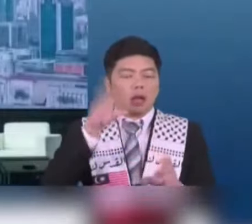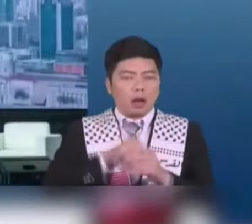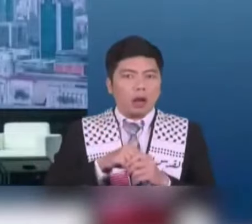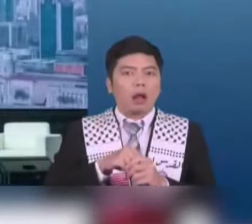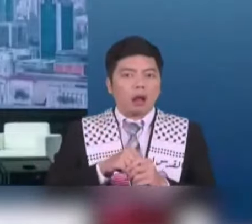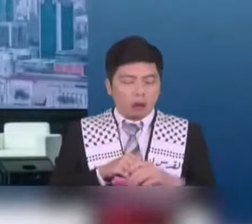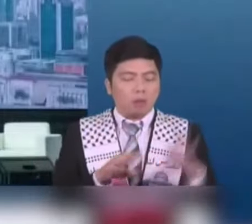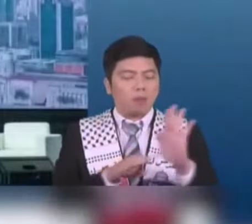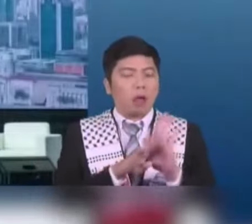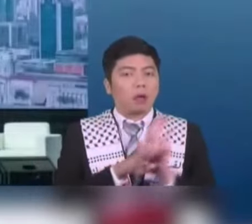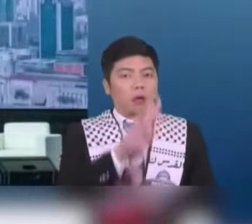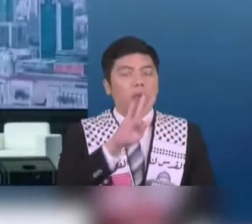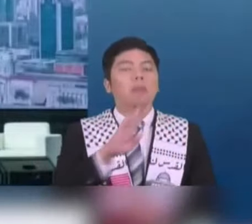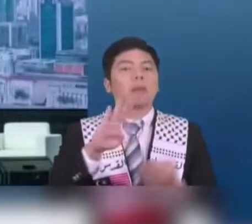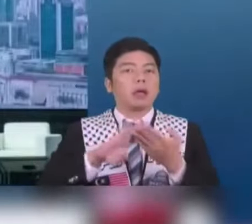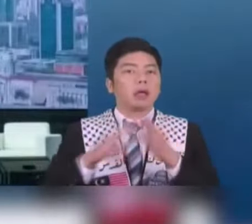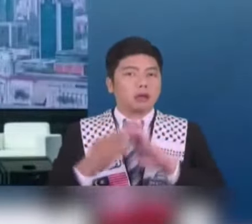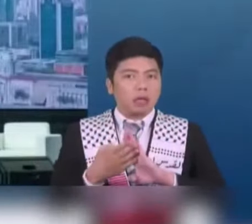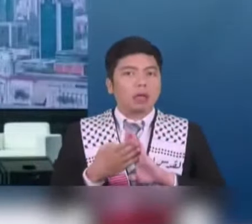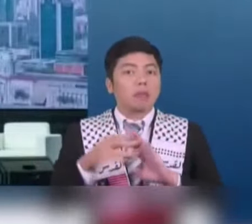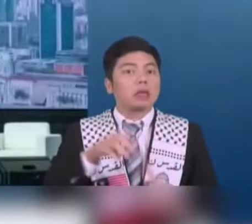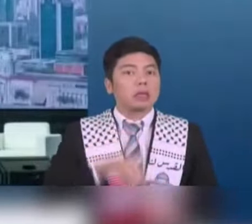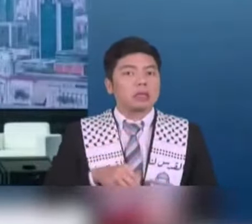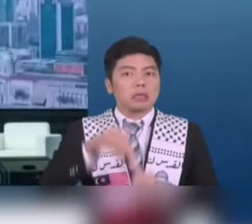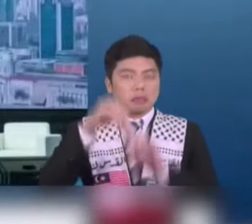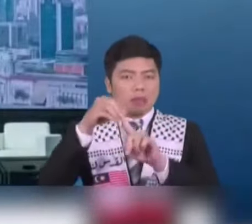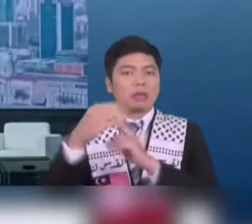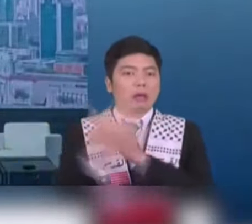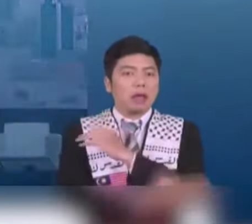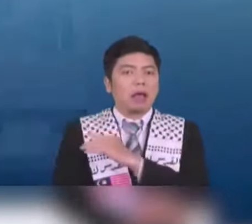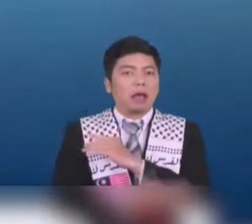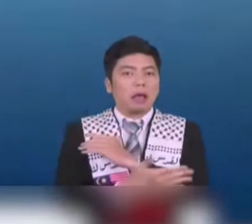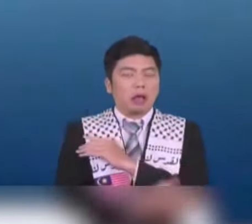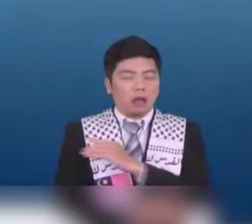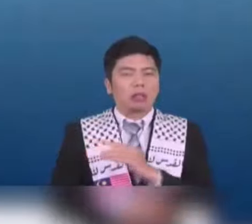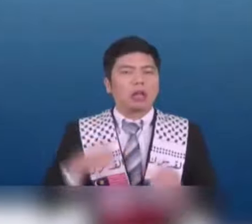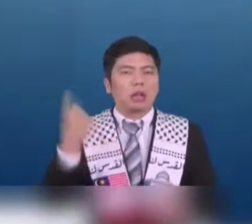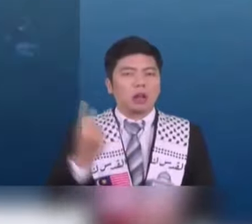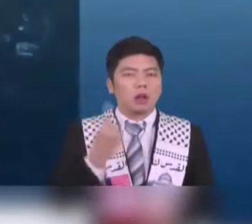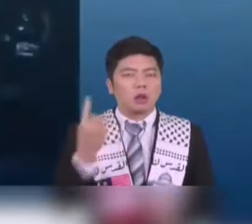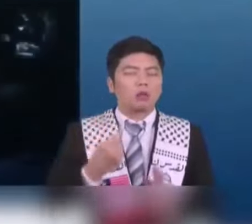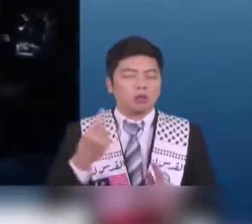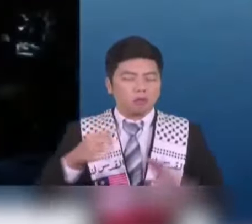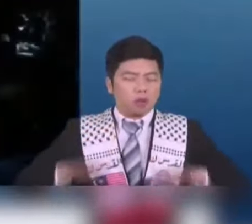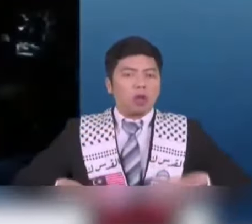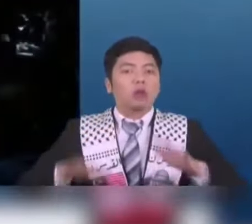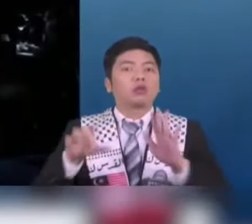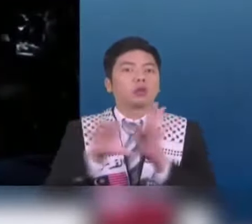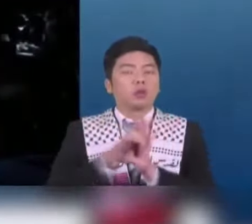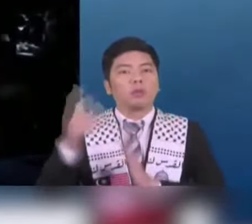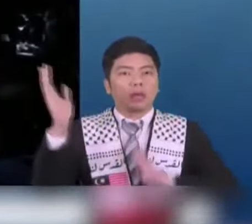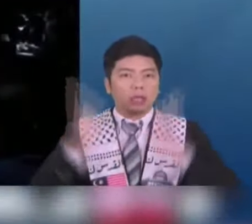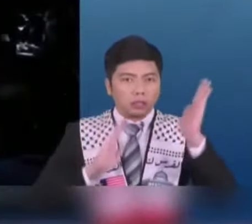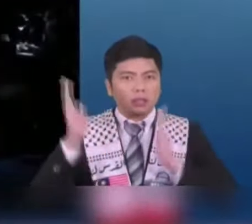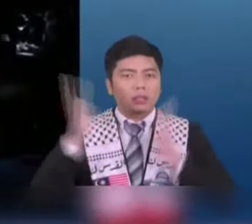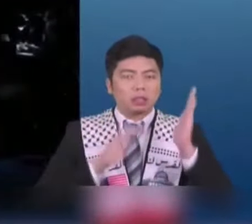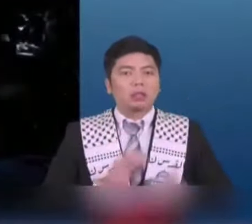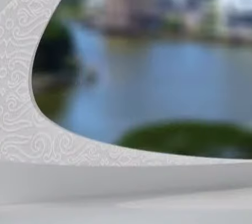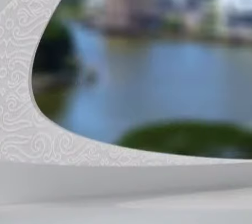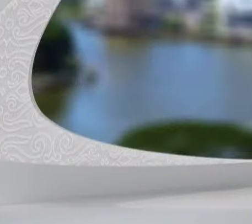AUM WCS ngau Forum Infrastruktur Asia AIF 2024 ke diatur sepenglama tiga hari, belabuh hari